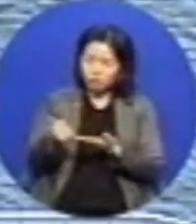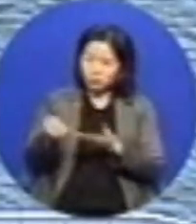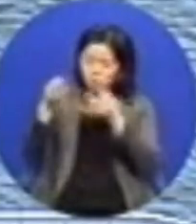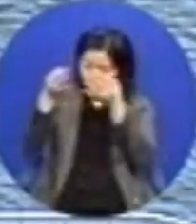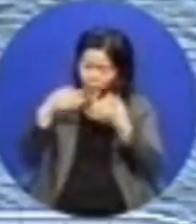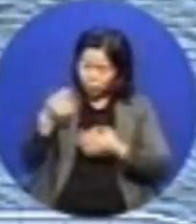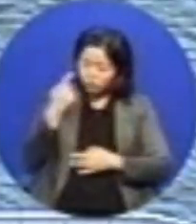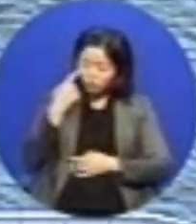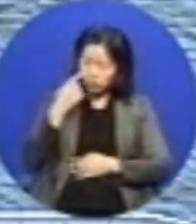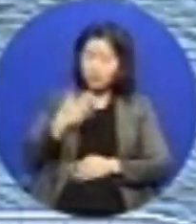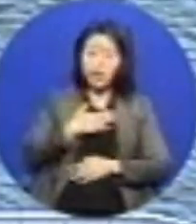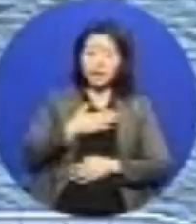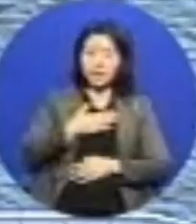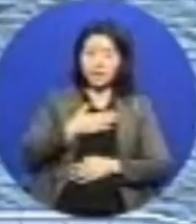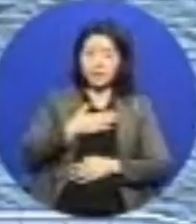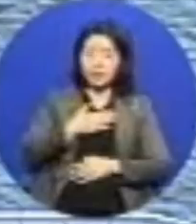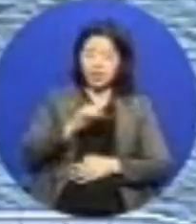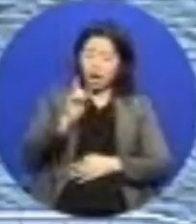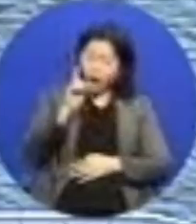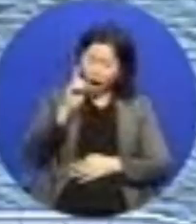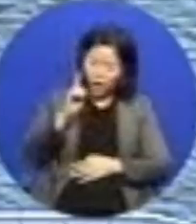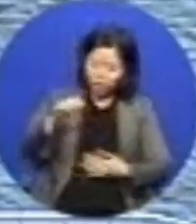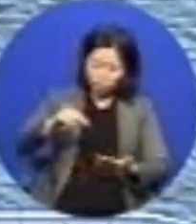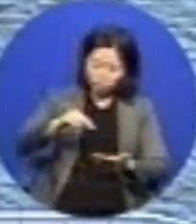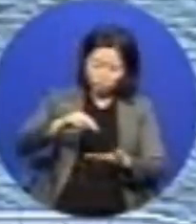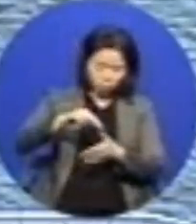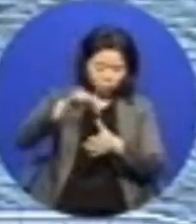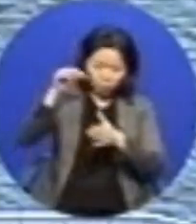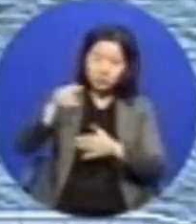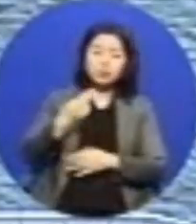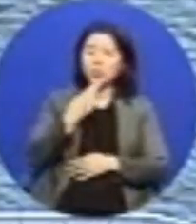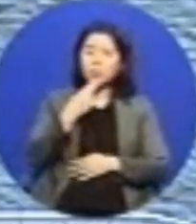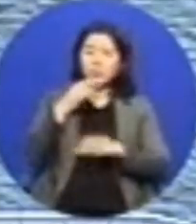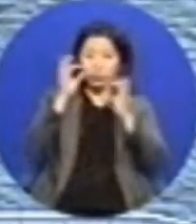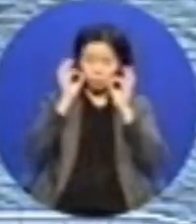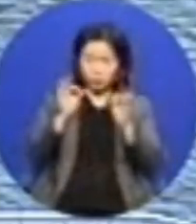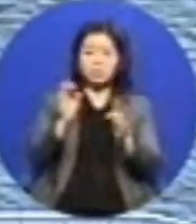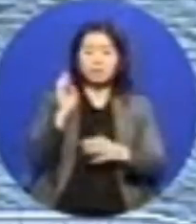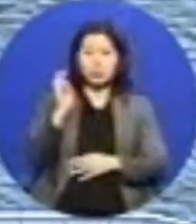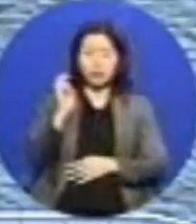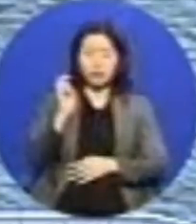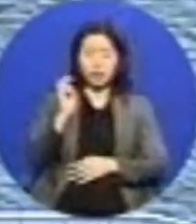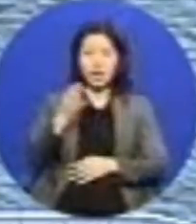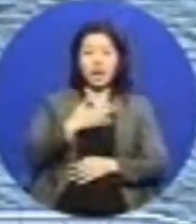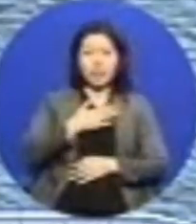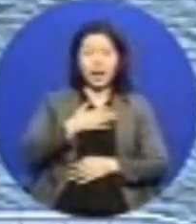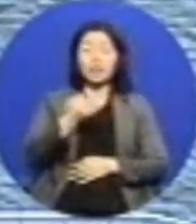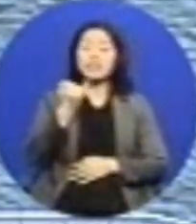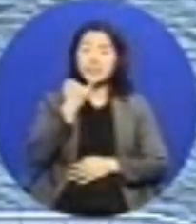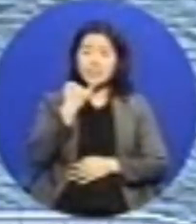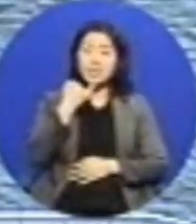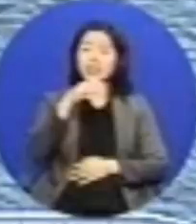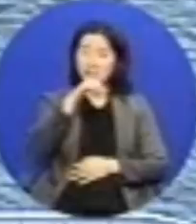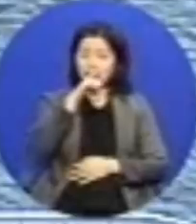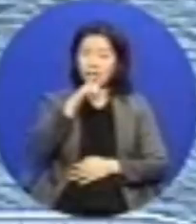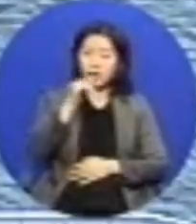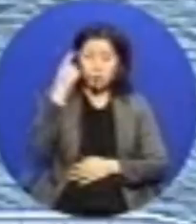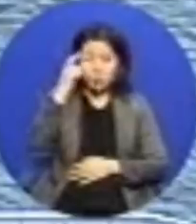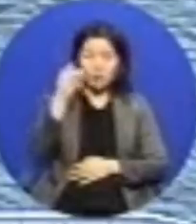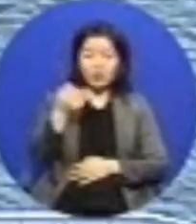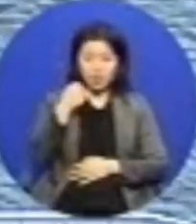저를 하나도 건질 게 없다고 보시는 거죠 저는 괜찮은게 있다고 생각했는데